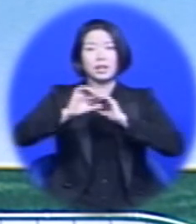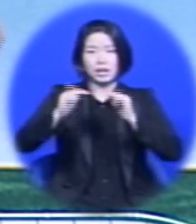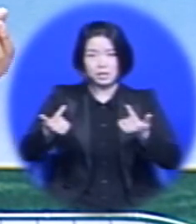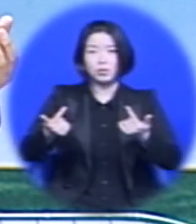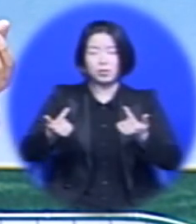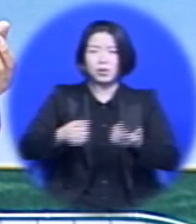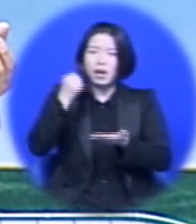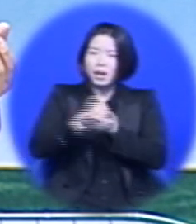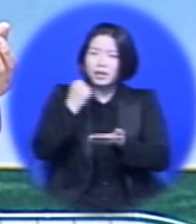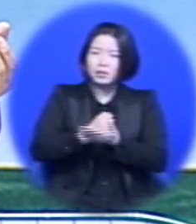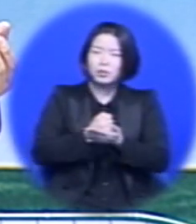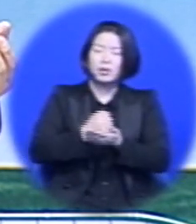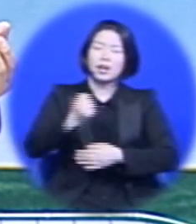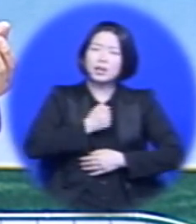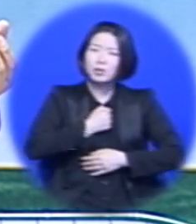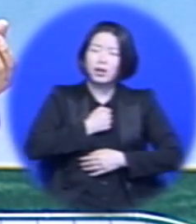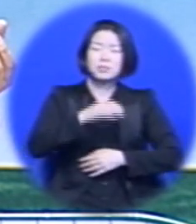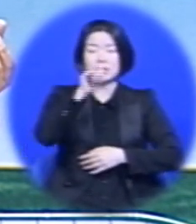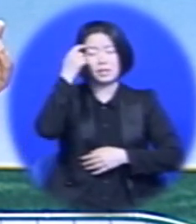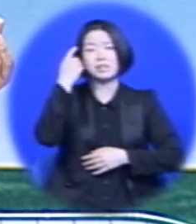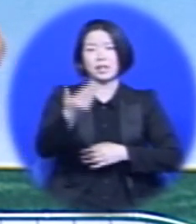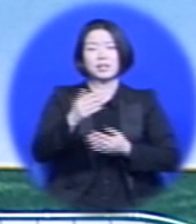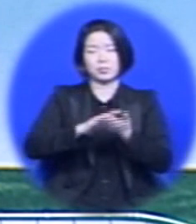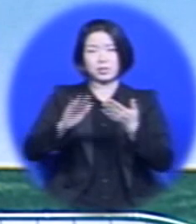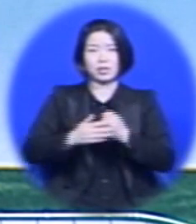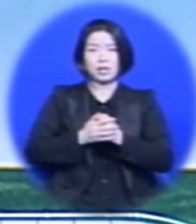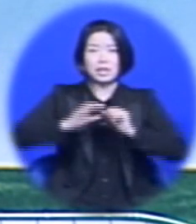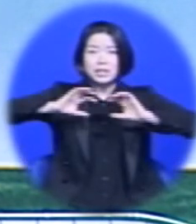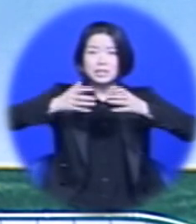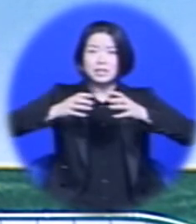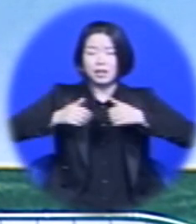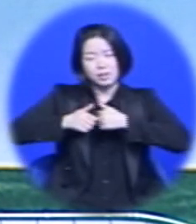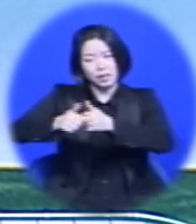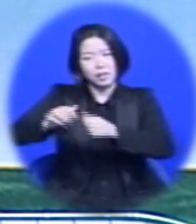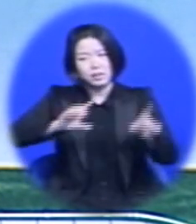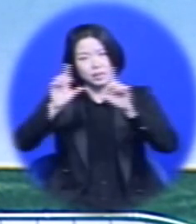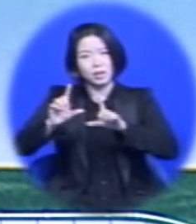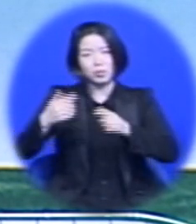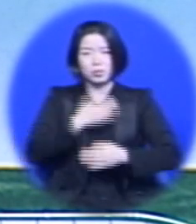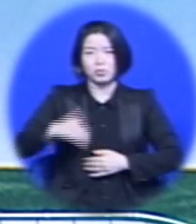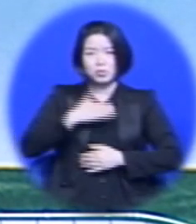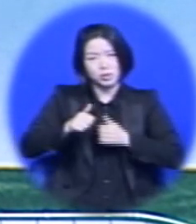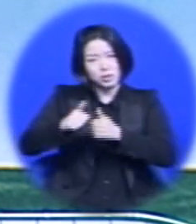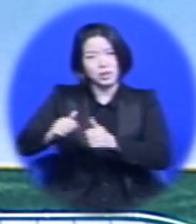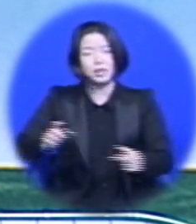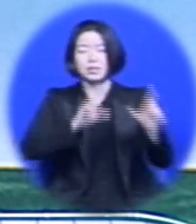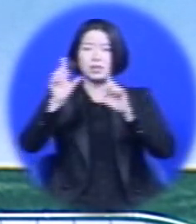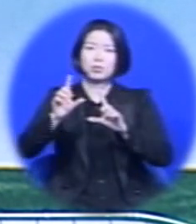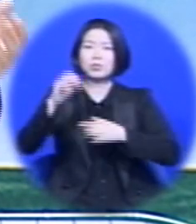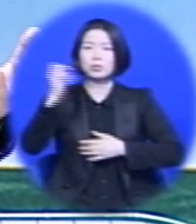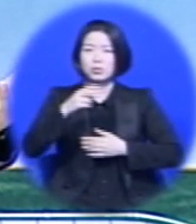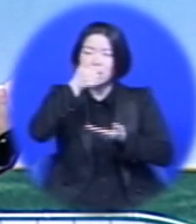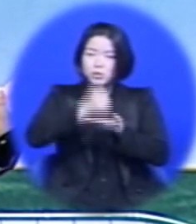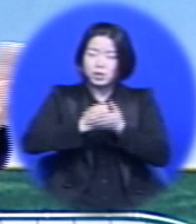애통함이 있느냐 하는 것입니다 세상에 세상을 따라 살았고 육신을 따라 살았고 그리고